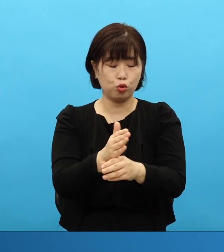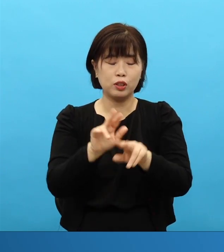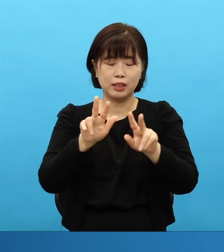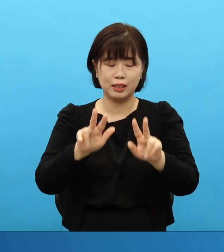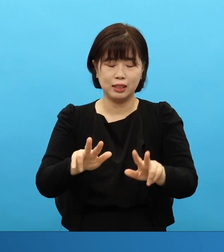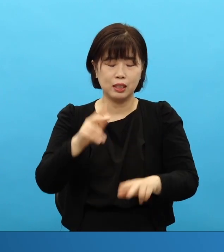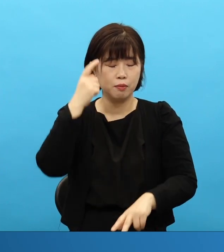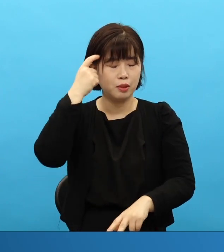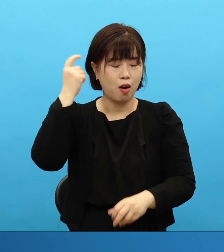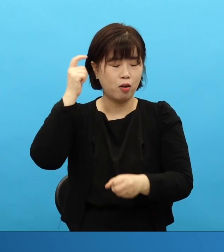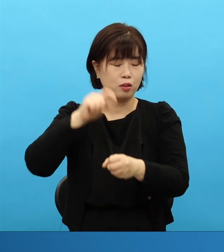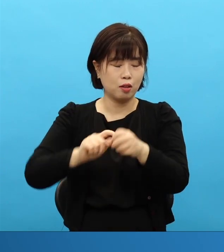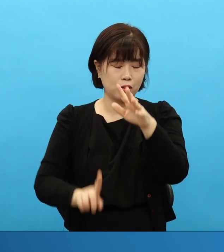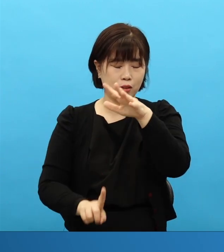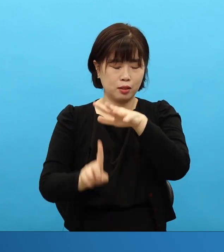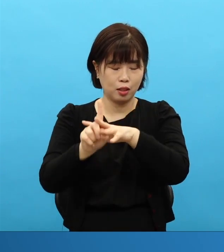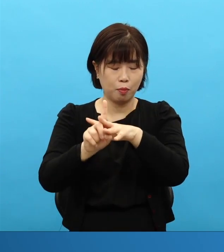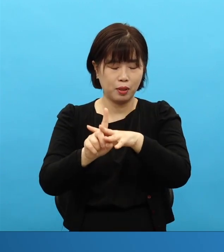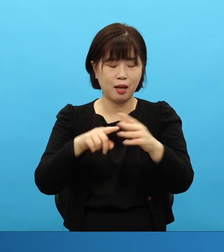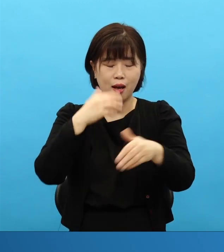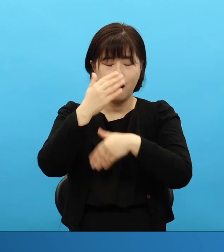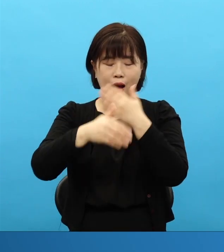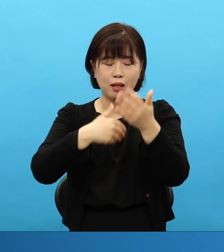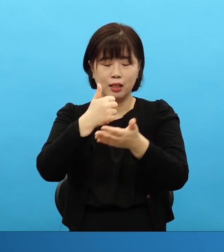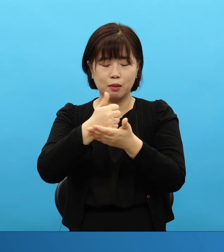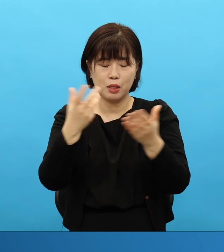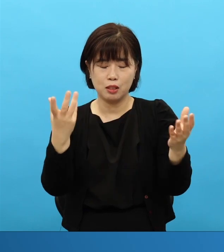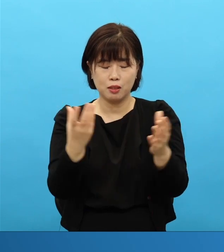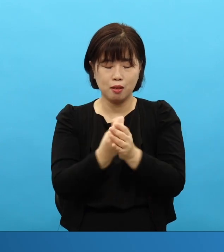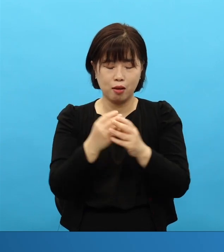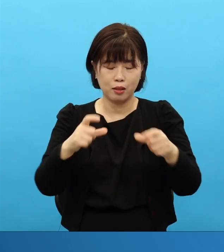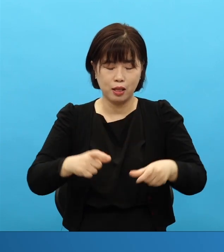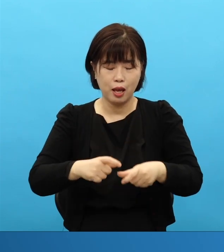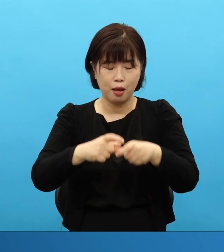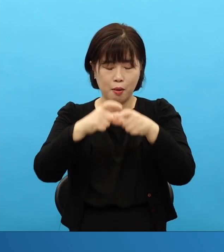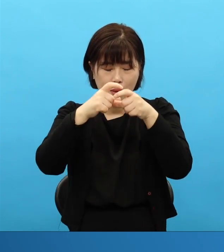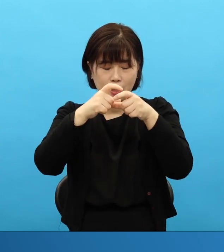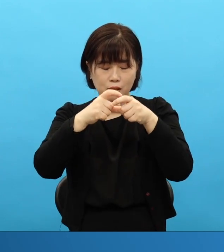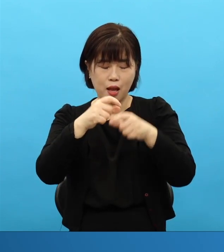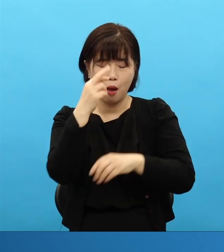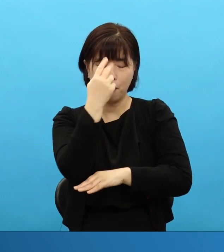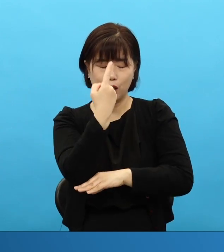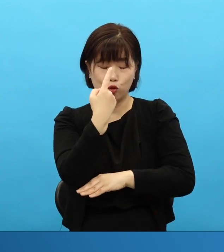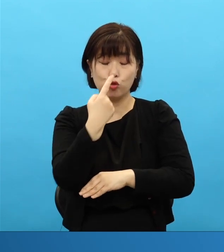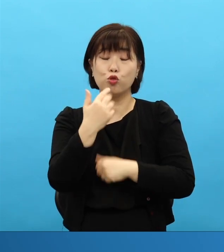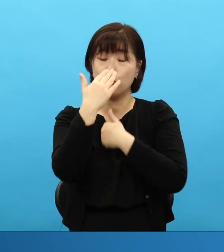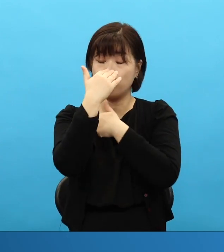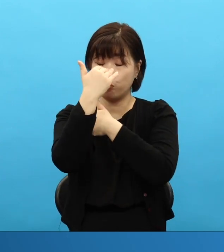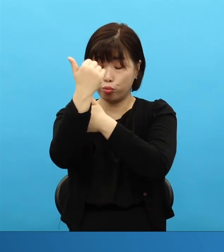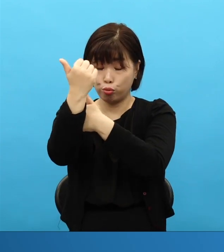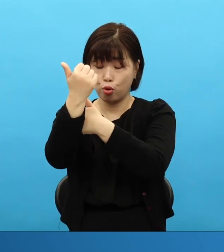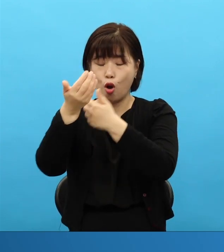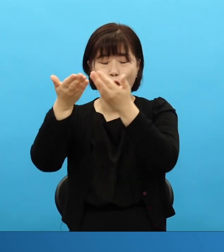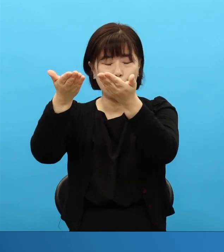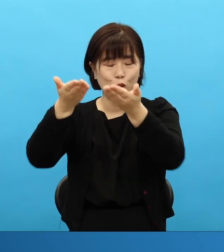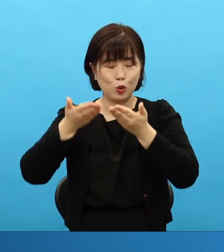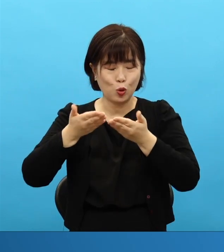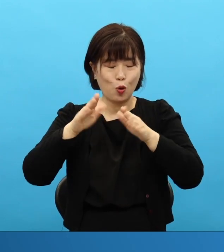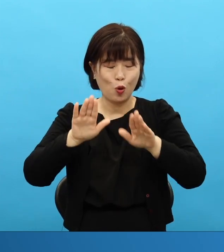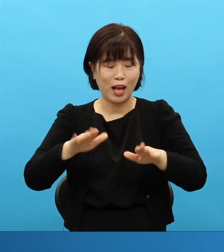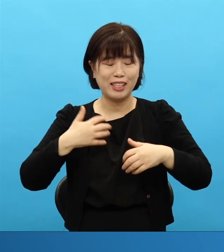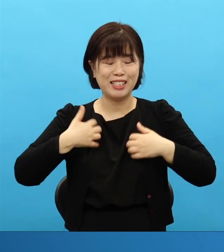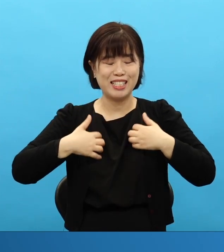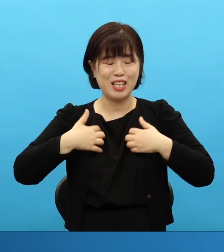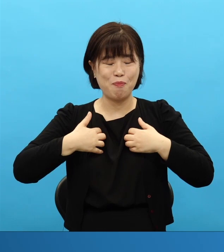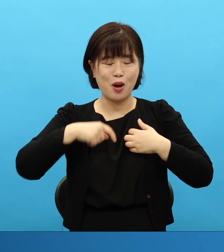서밋으로 하나님의 절대망대의 파수꾼으로 불러주셔서 하나님이 기뻐하시는 핵심 예배에 있게